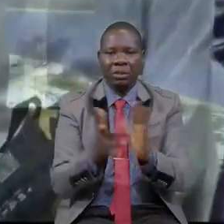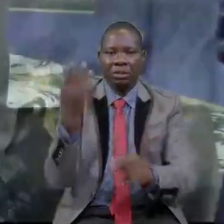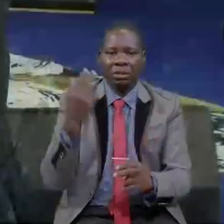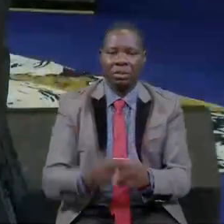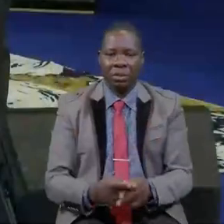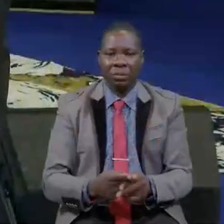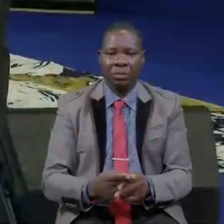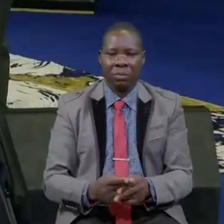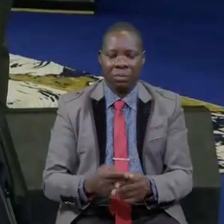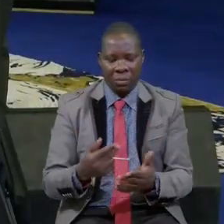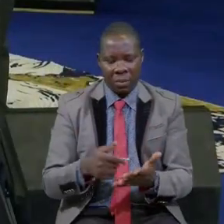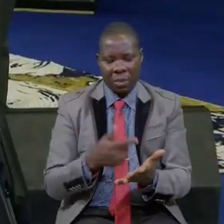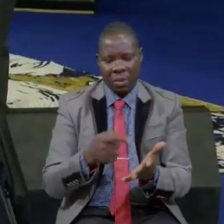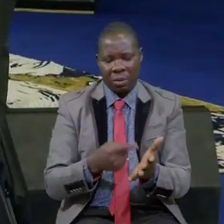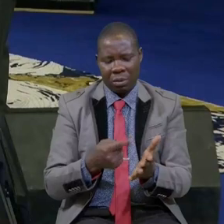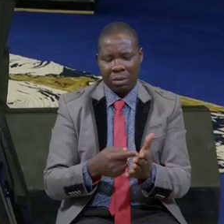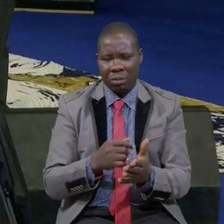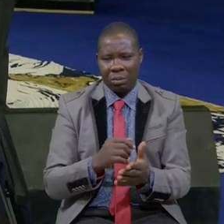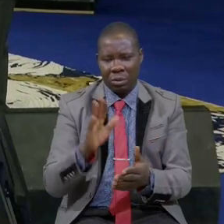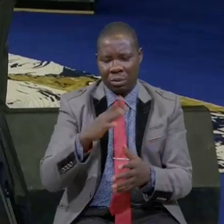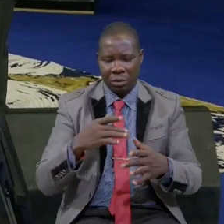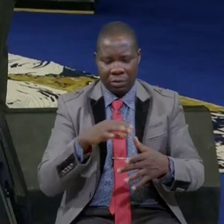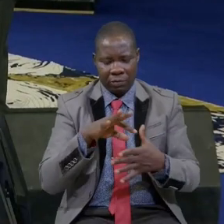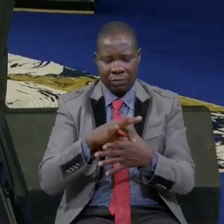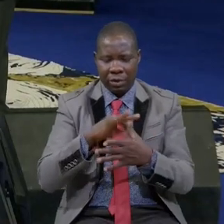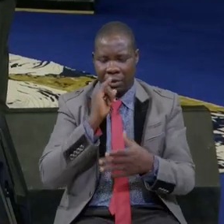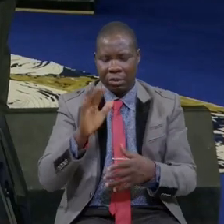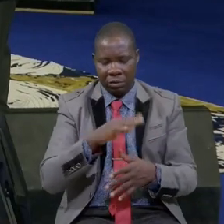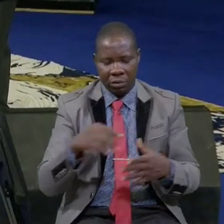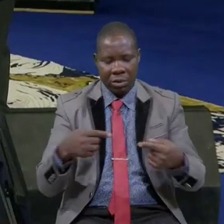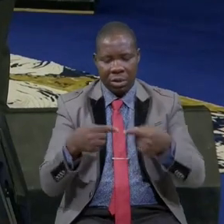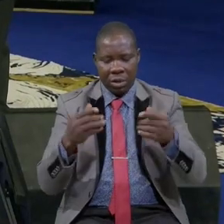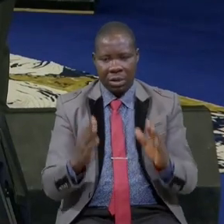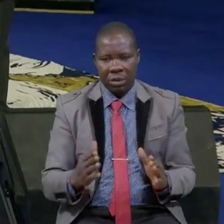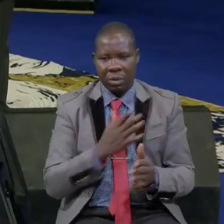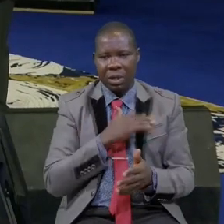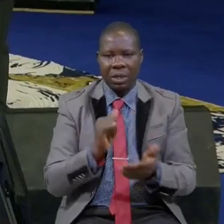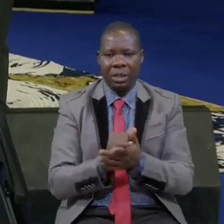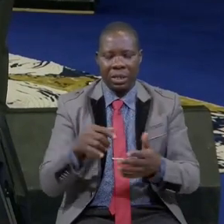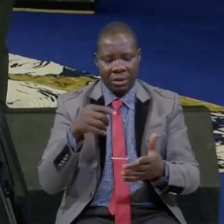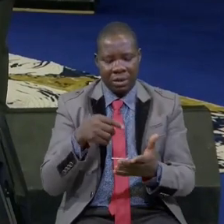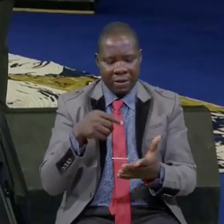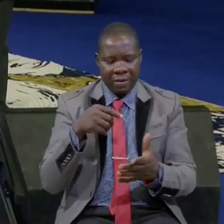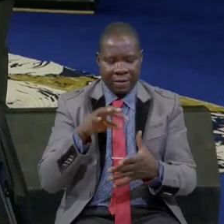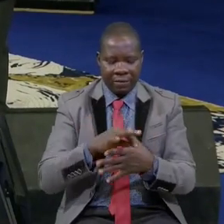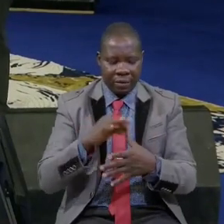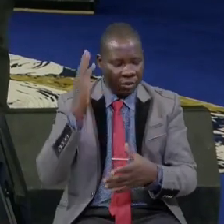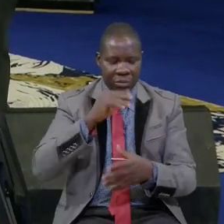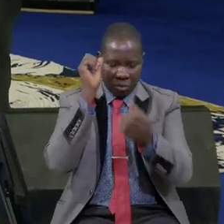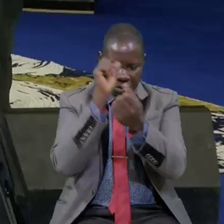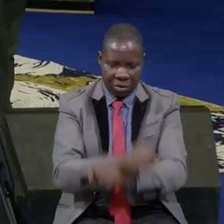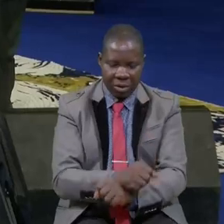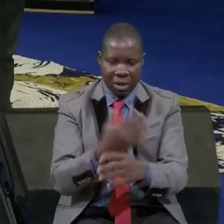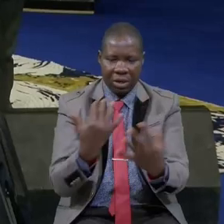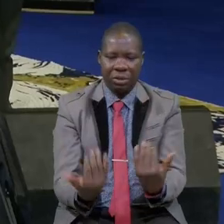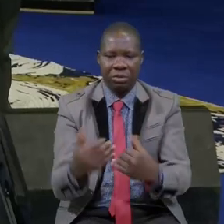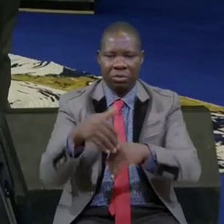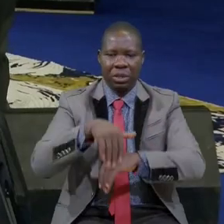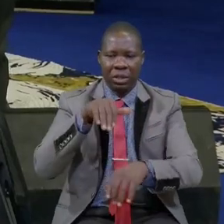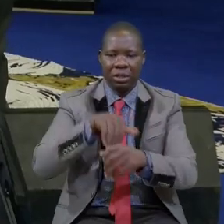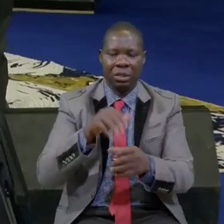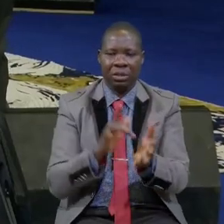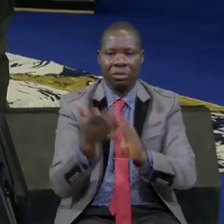Parfois, ta chair est ton ennemi. Et cette chair sera vaincue ce soir. Et tu ne vas